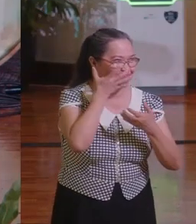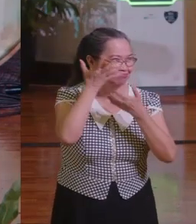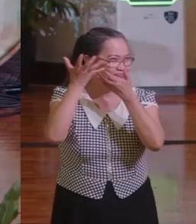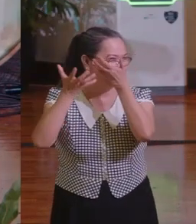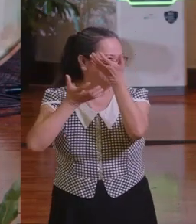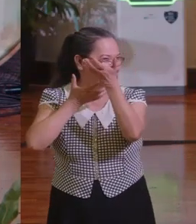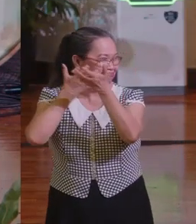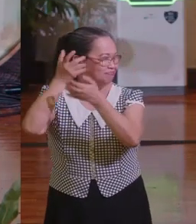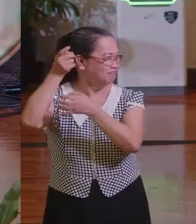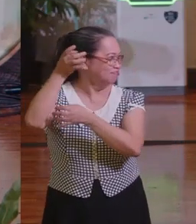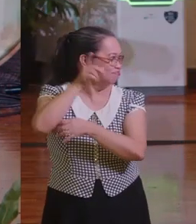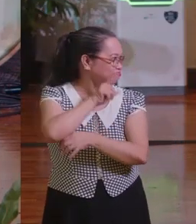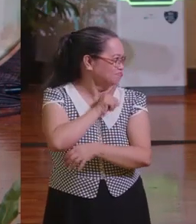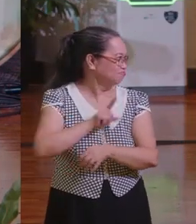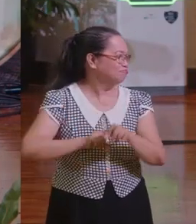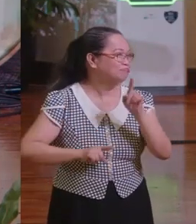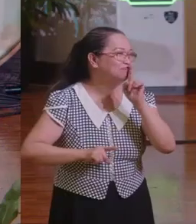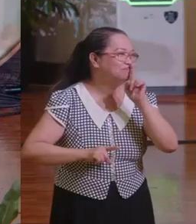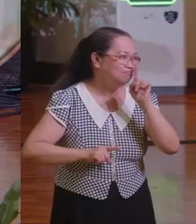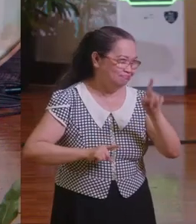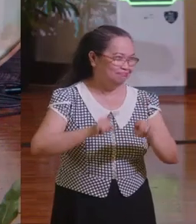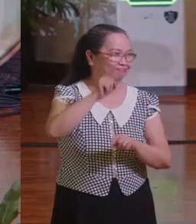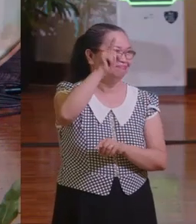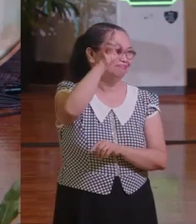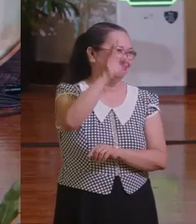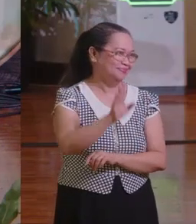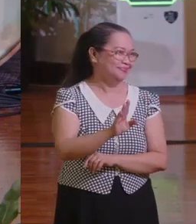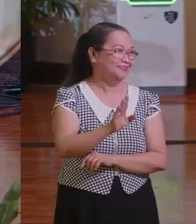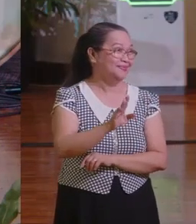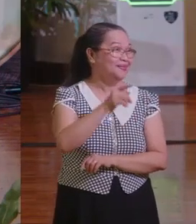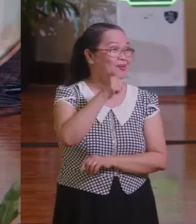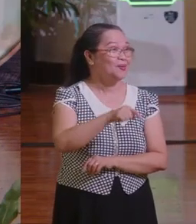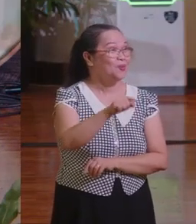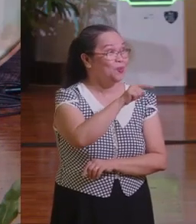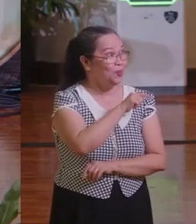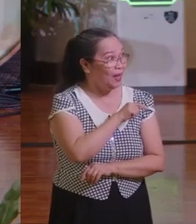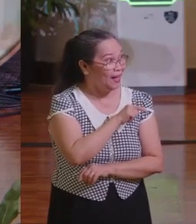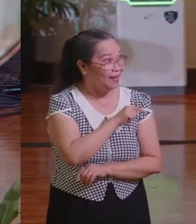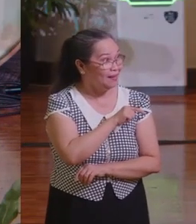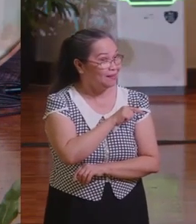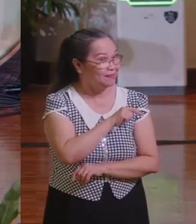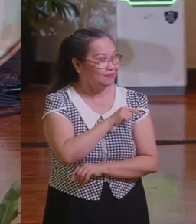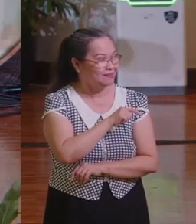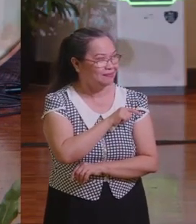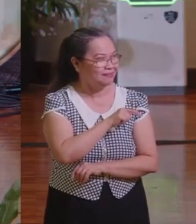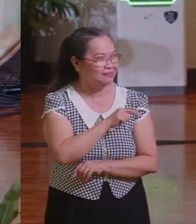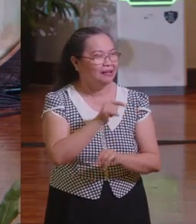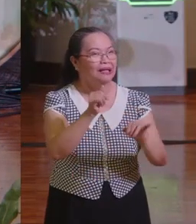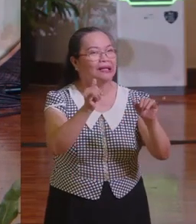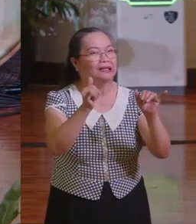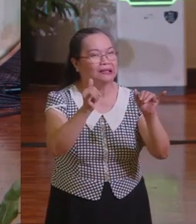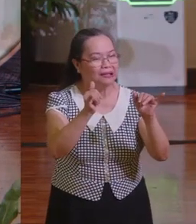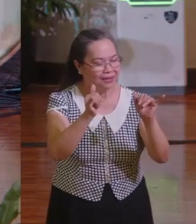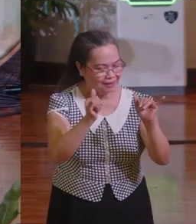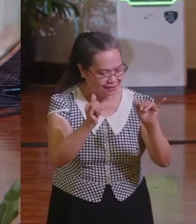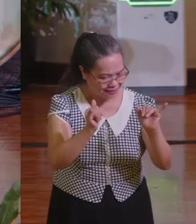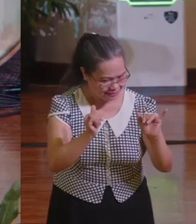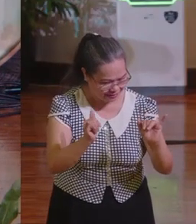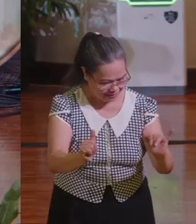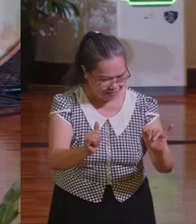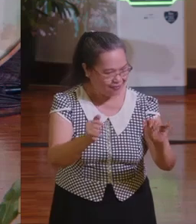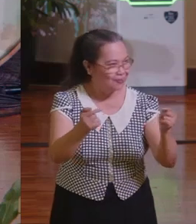Kanya. Sapagkat tayo po, sabi nga ni Martin Luther, ay simul justus et peccator.